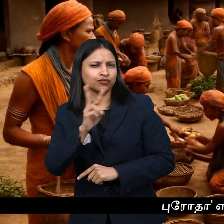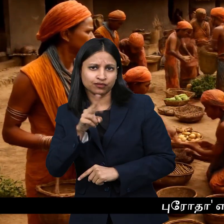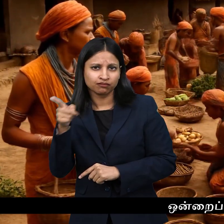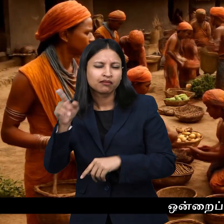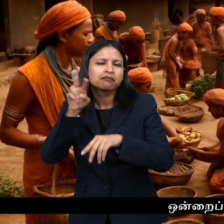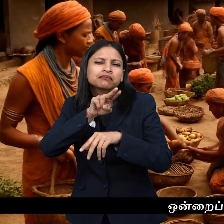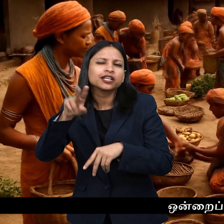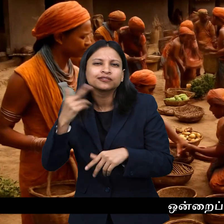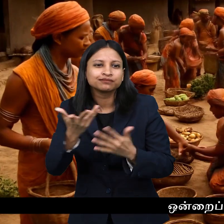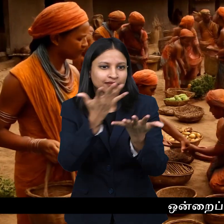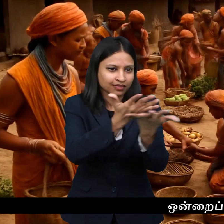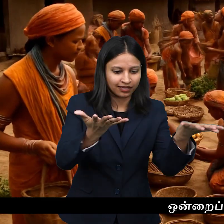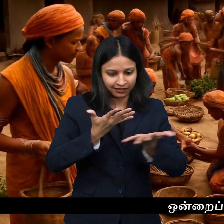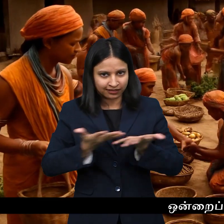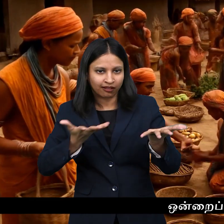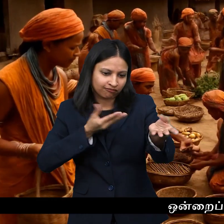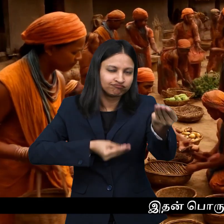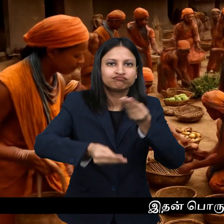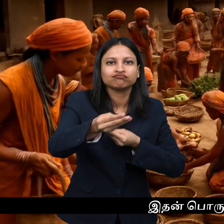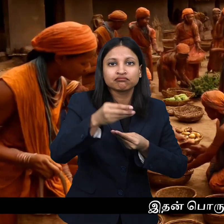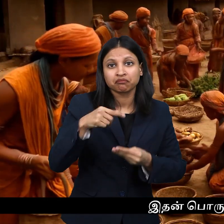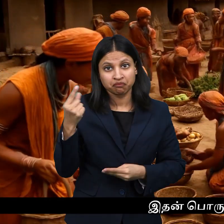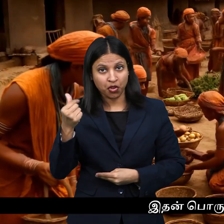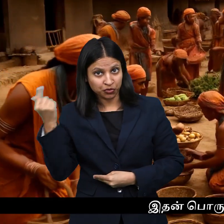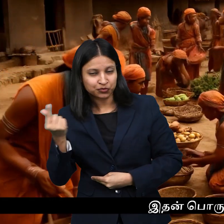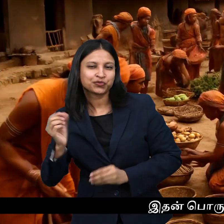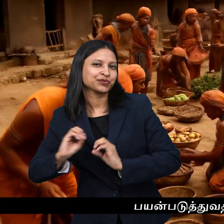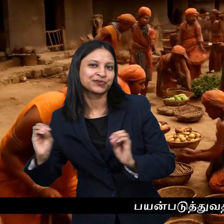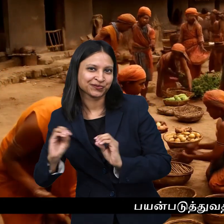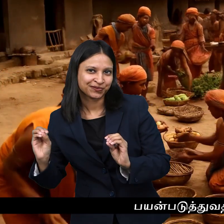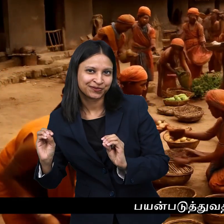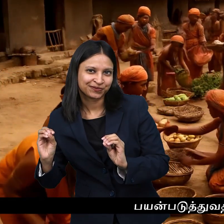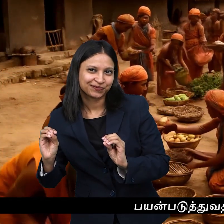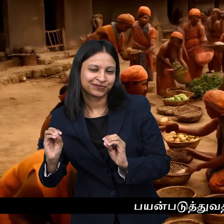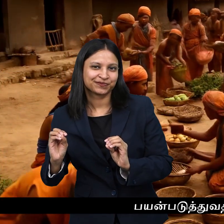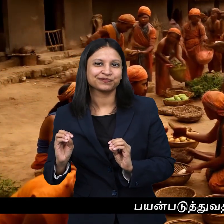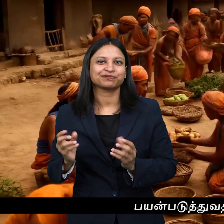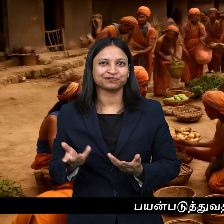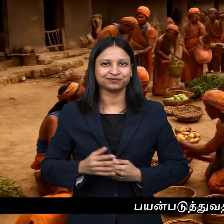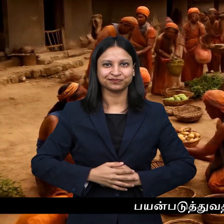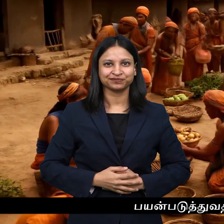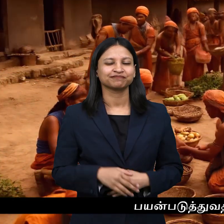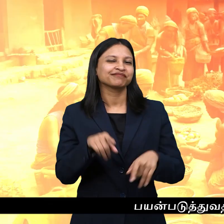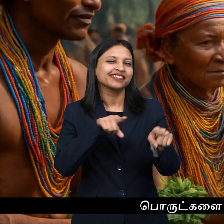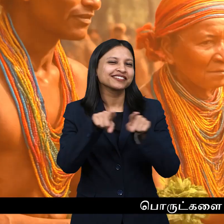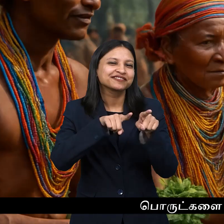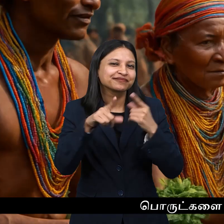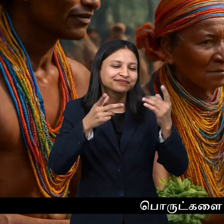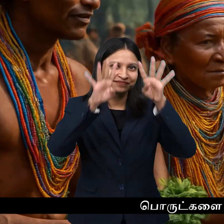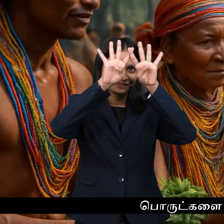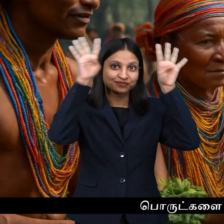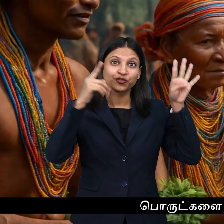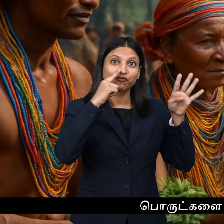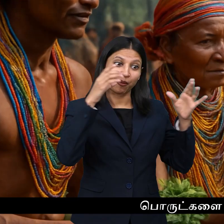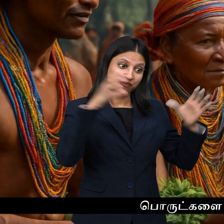என்று அழைக்கப்படும் ஒன்றை பின்பற்றுகிறார்கள். இதன் பொருள் அவர்கள் பணத்தை பயன்படுத்துவதற்கு பதிலாக நேரடியாக